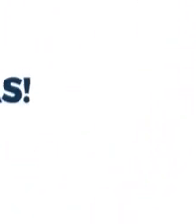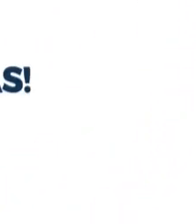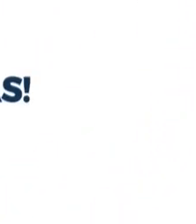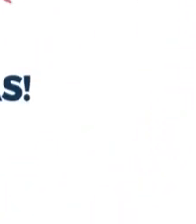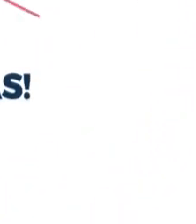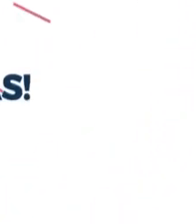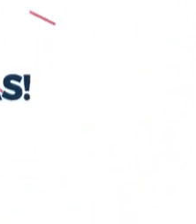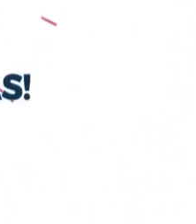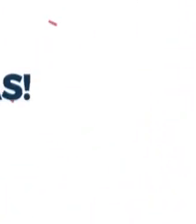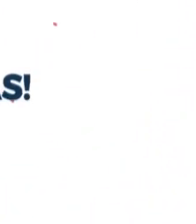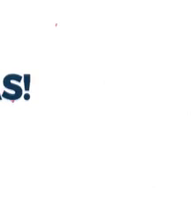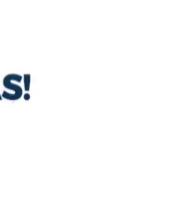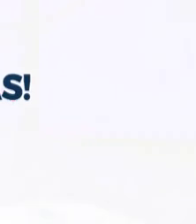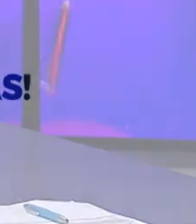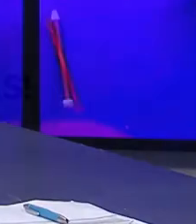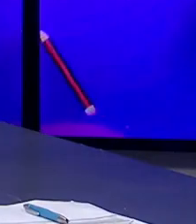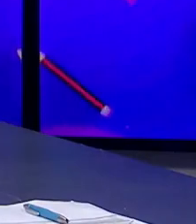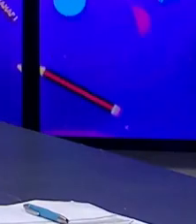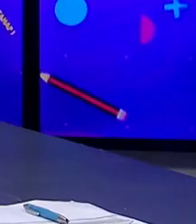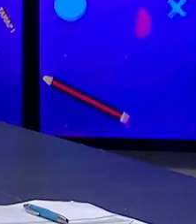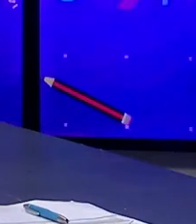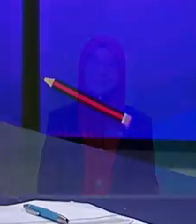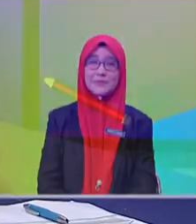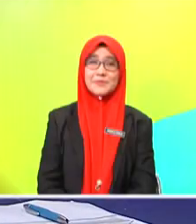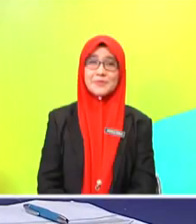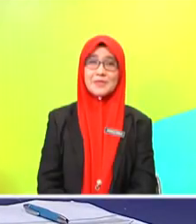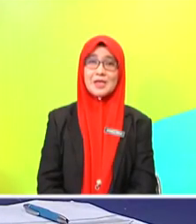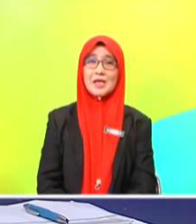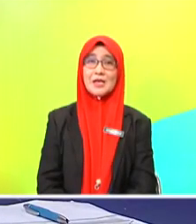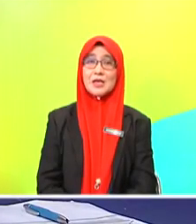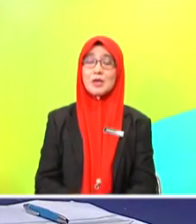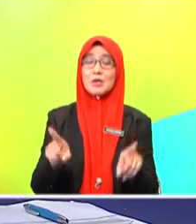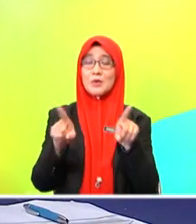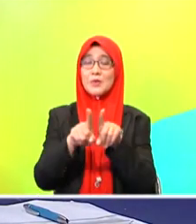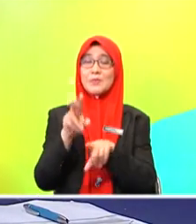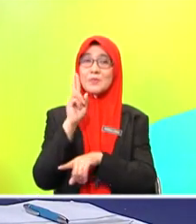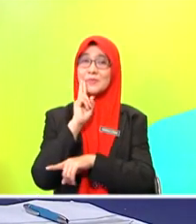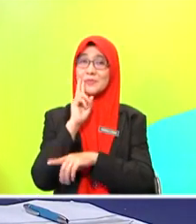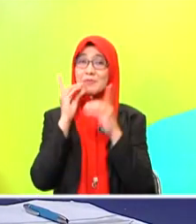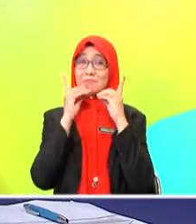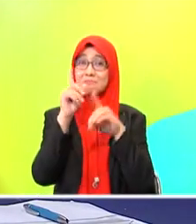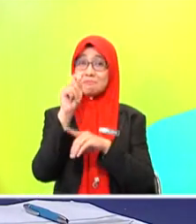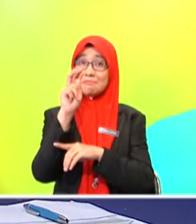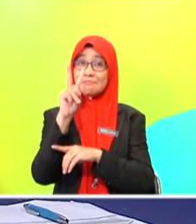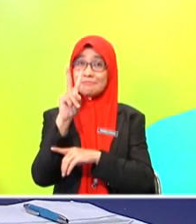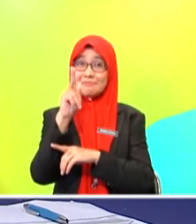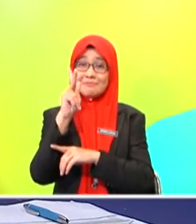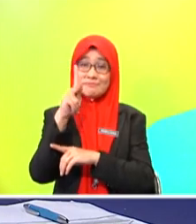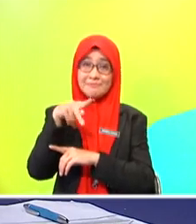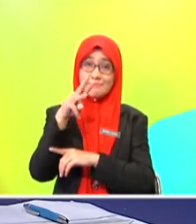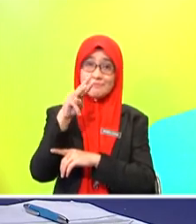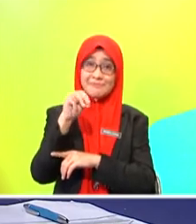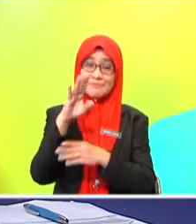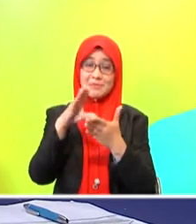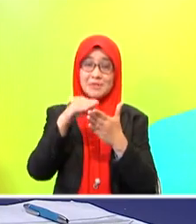Didik TV KPM. Anda kembali bersama Ria dalam Didik TV KPM. Hari ini kita dalam slot tahap 1. Kita